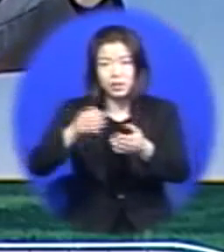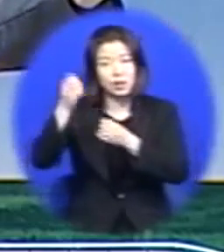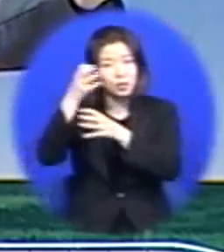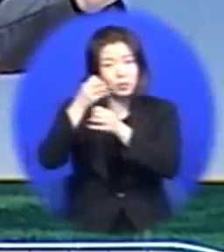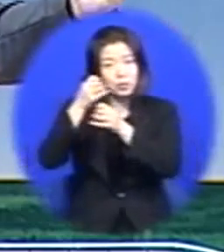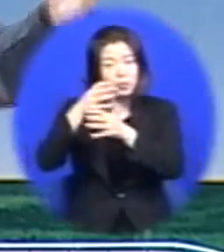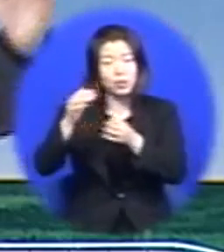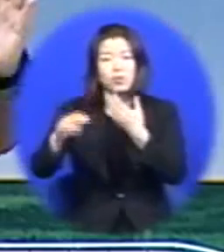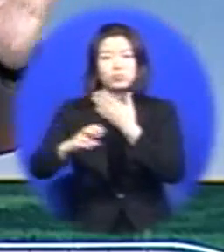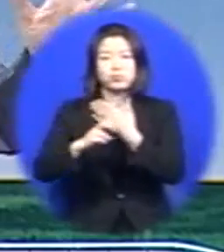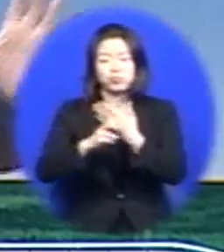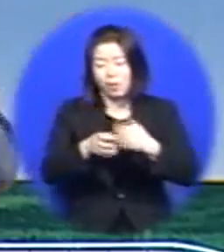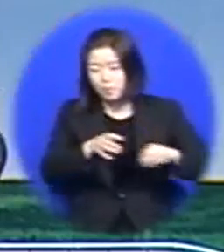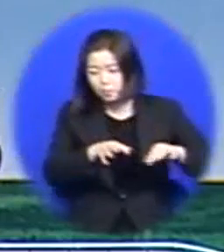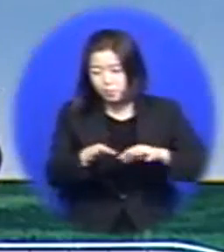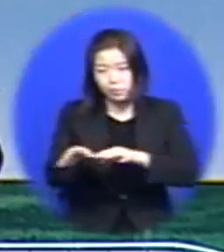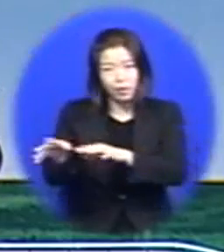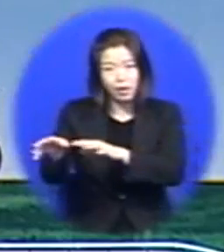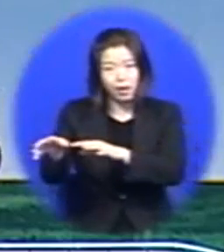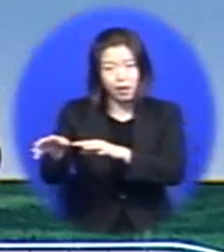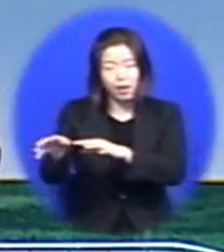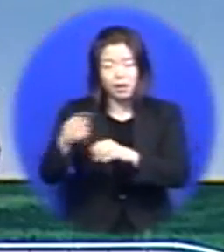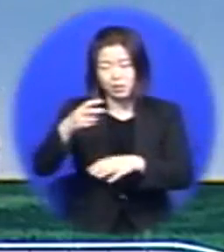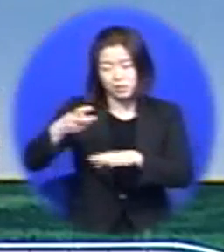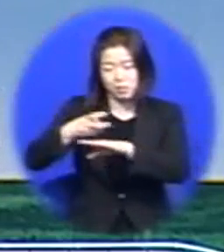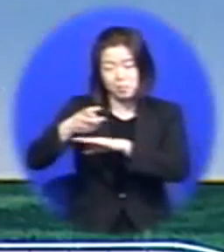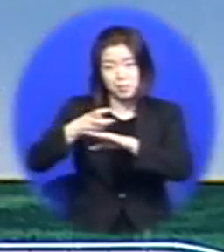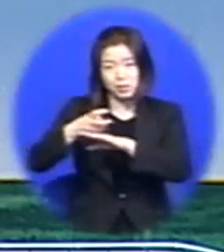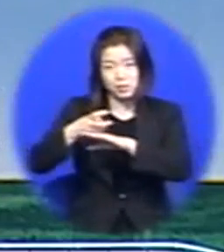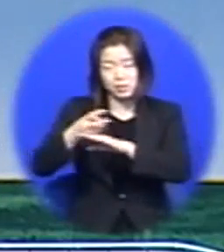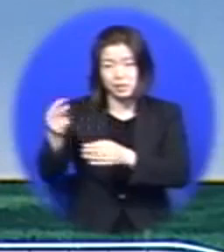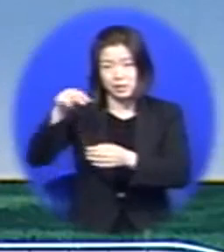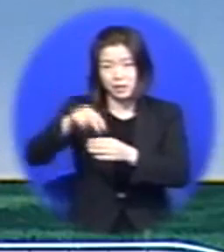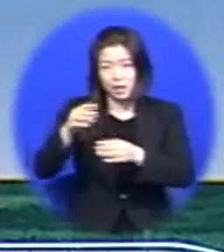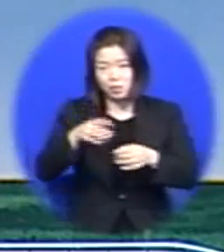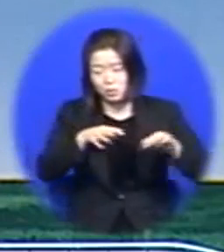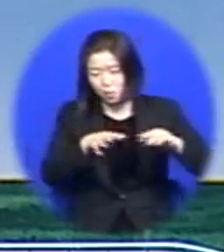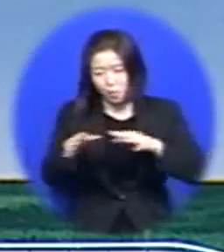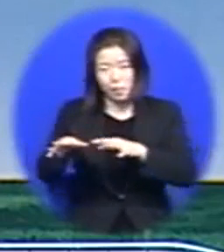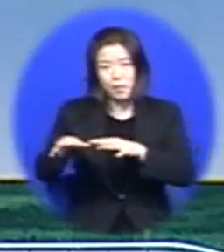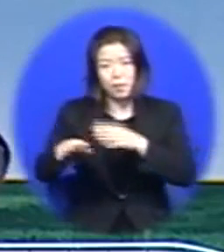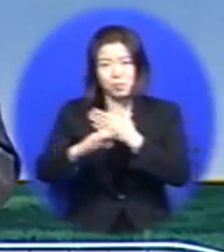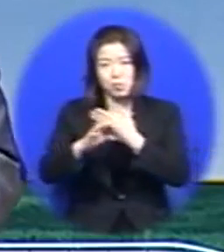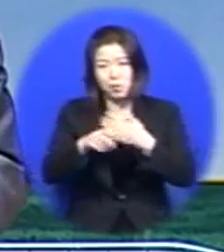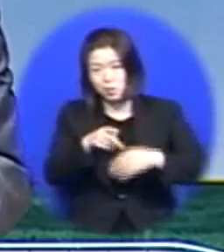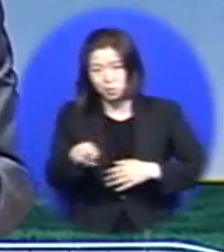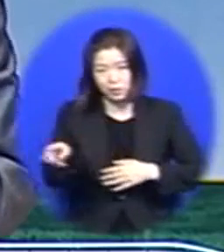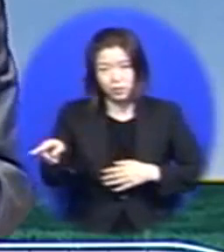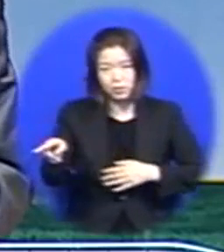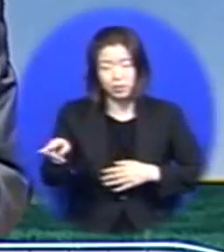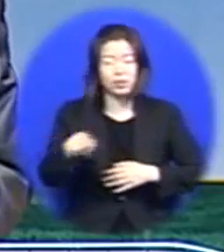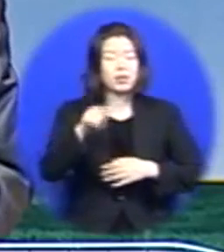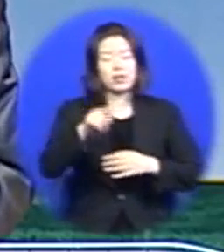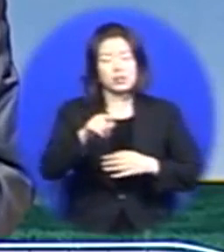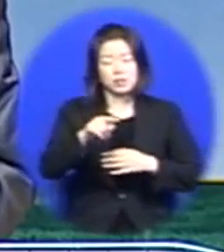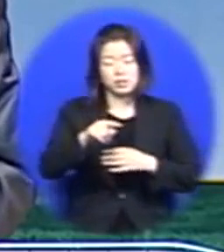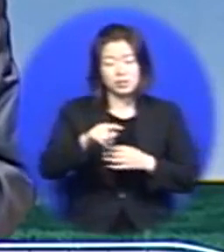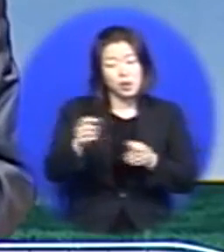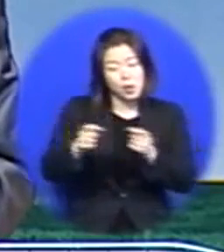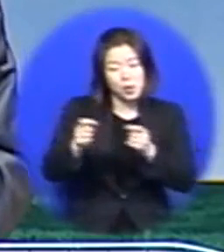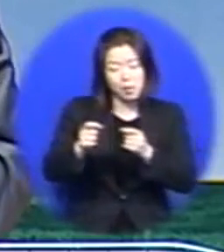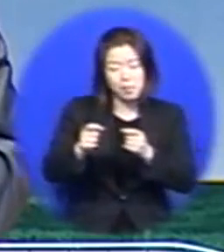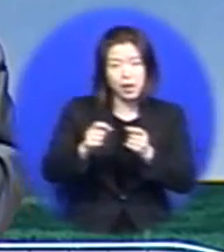건너편에 세워져 있는 버스로 몰려가는 겁니다. 그걸 신문 기자가 본 거예요. 바로 그 옆에 육교가